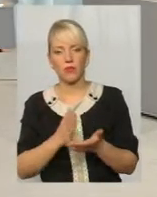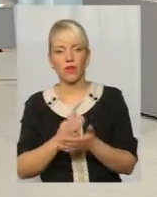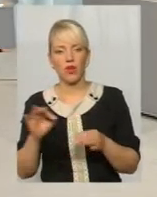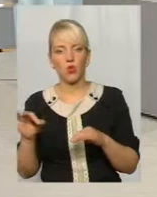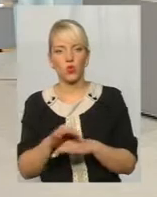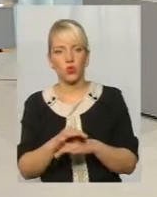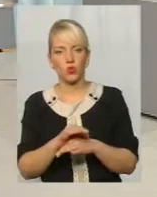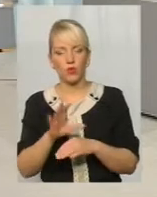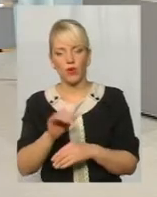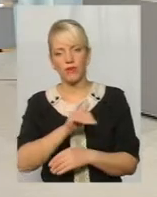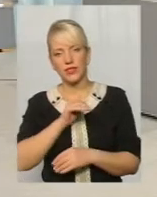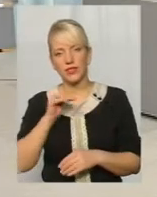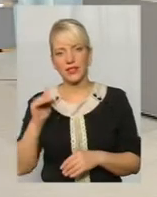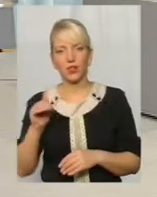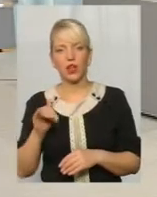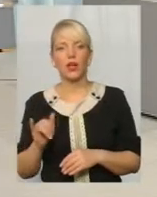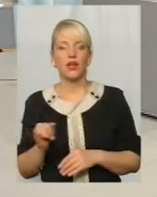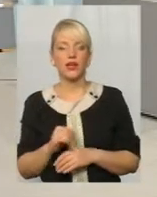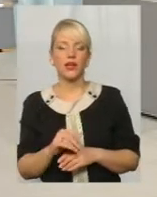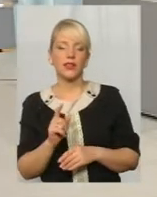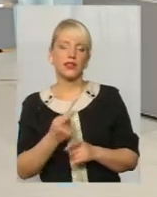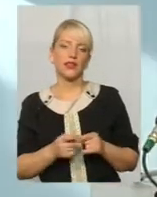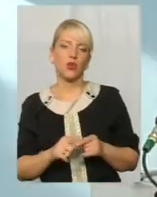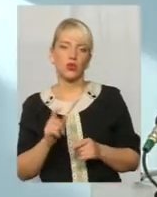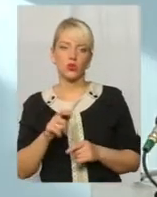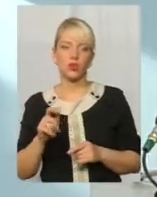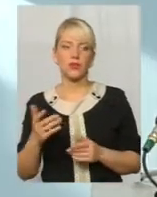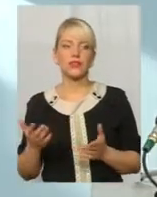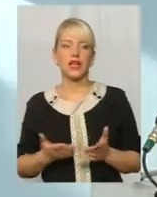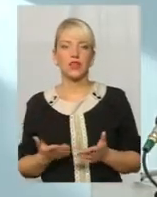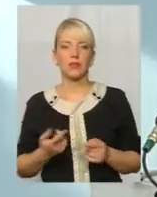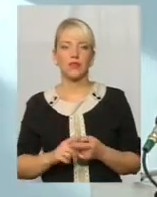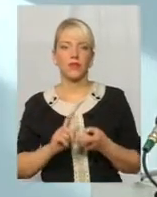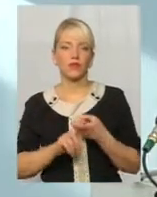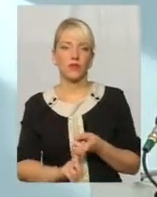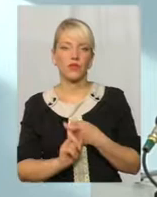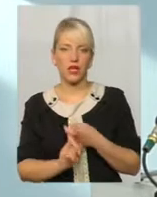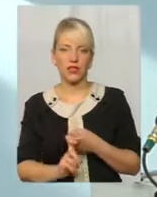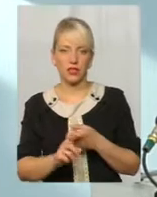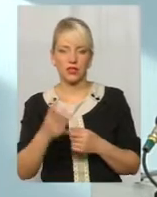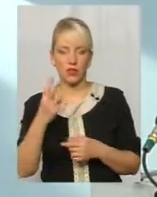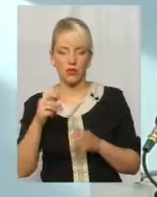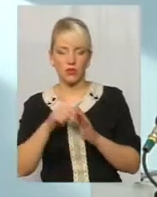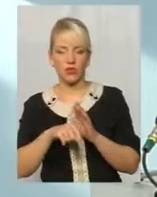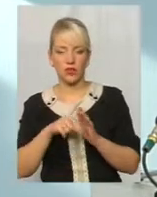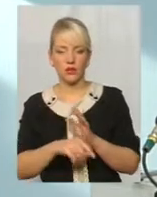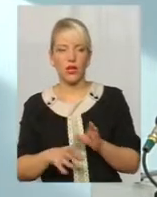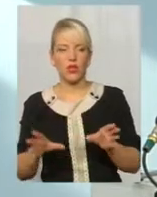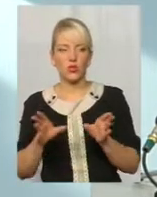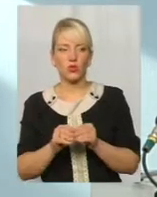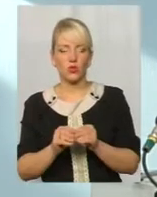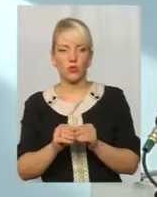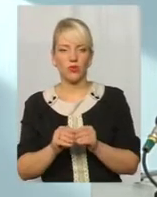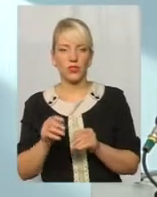шлюбі офіційно, і ті особи, з якими він пов'язаний трьома ознаками в сукупності,